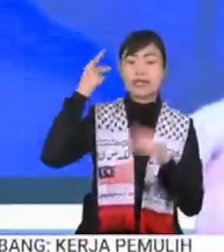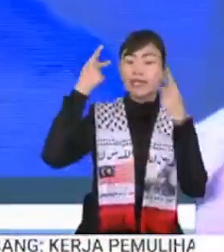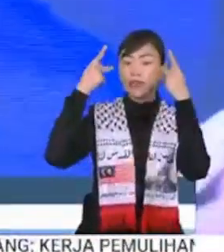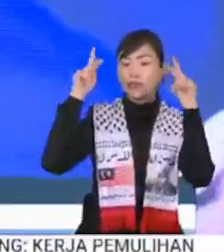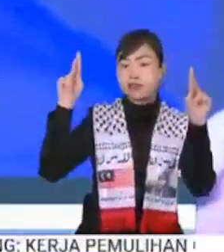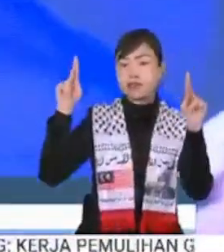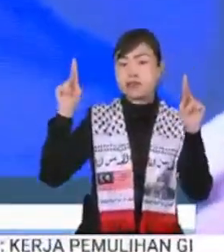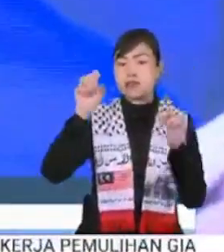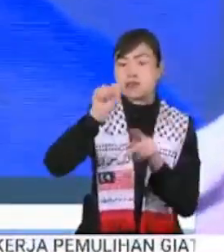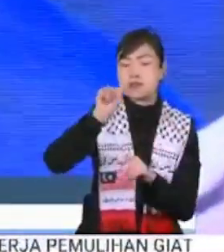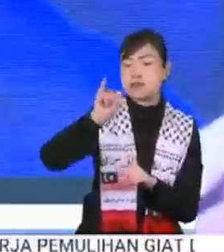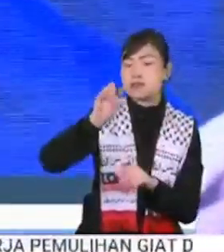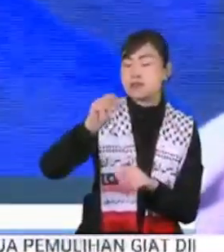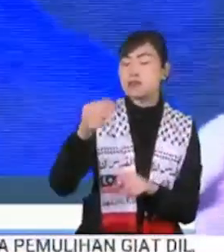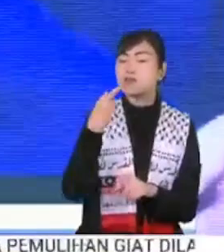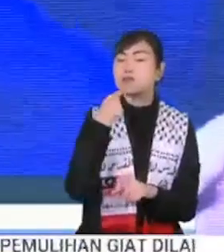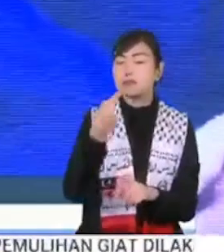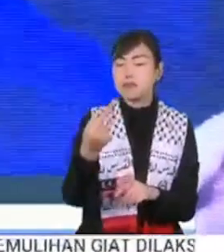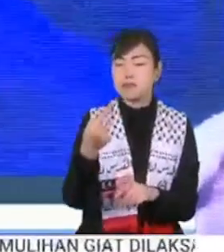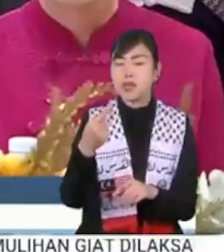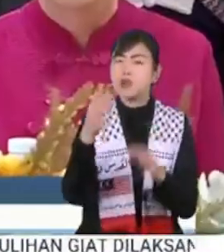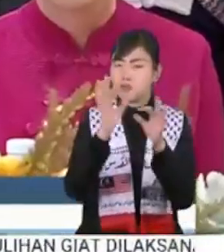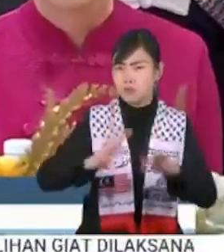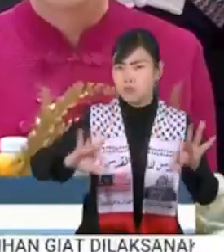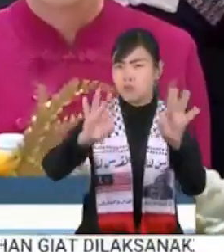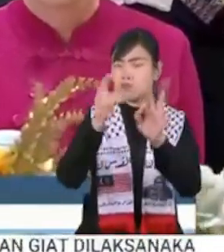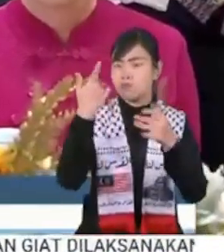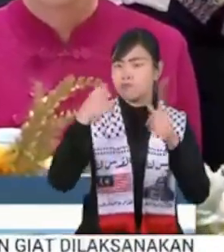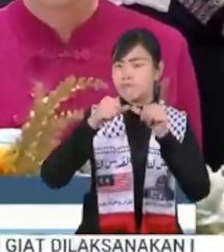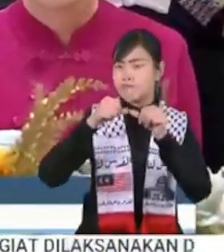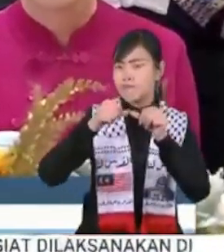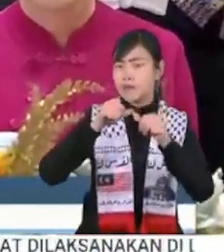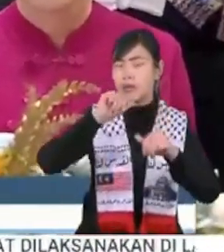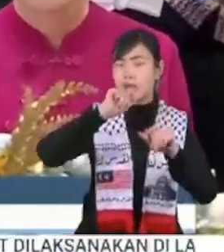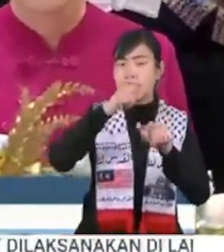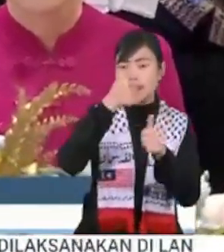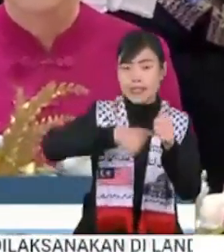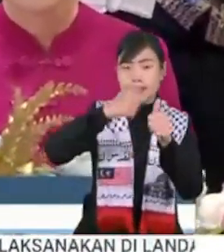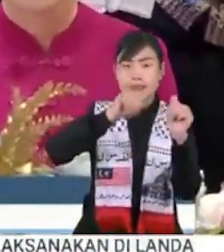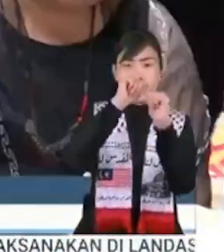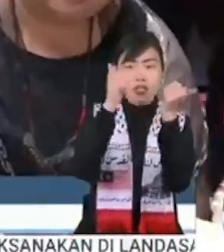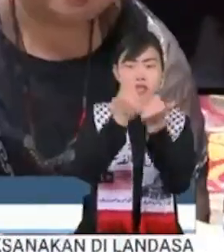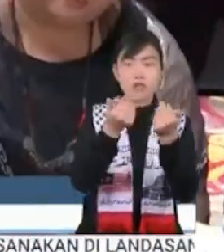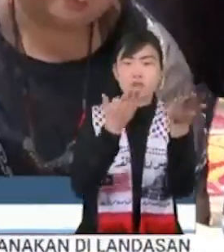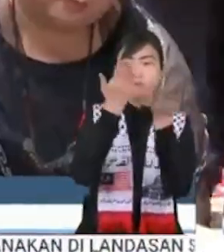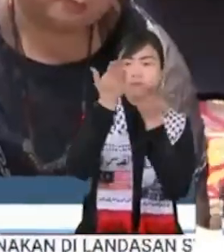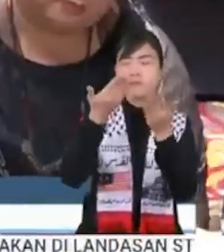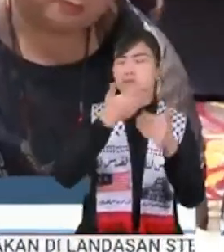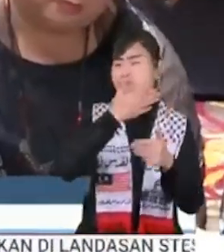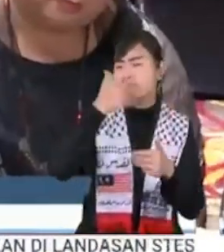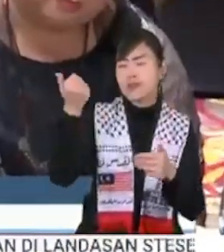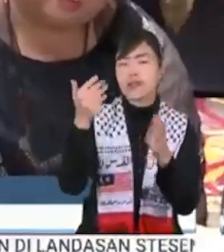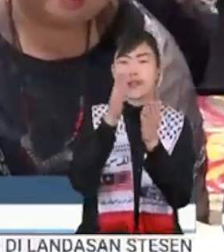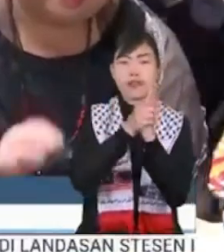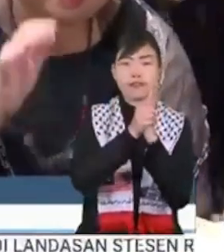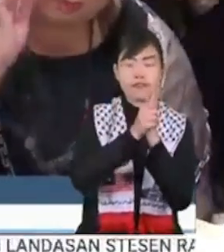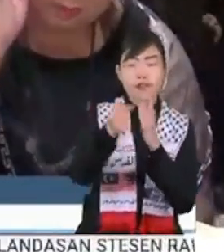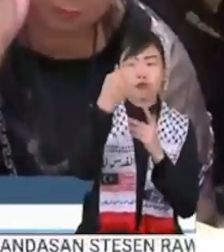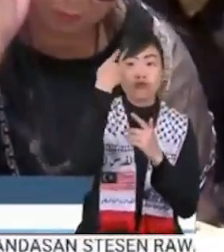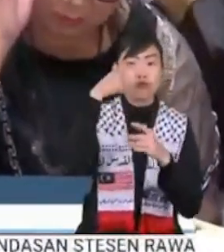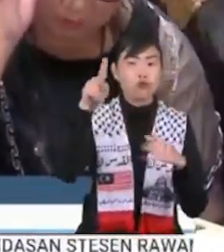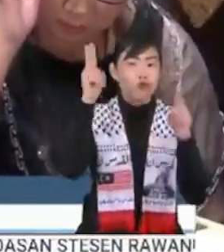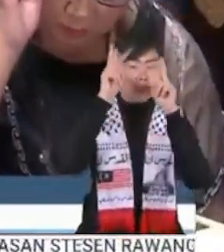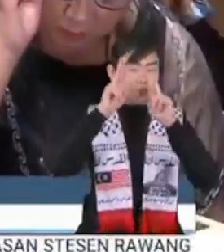Dr SIM ku Han memberitahu kerjasama itu penting bagi memastikan setiap agensi memberikan perkhidmatan terbaik serta efisien untuk